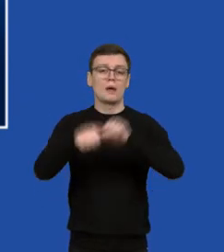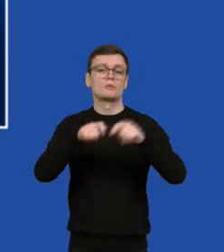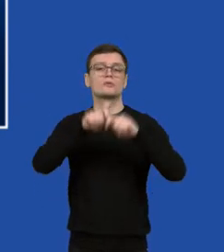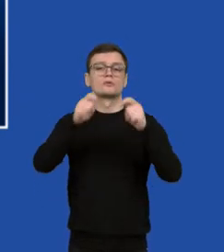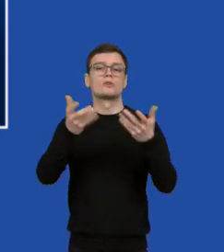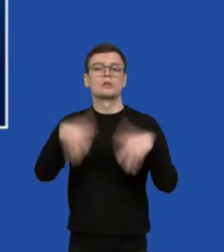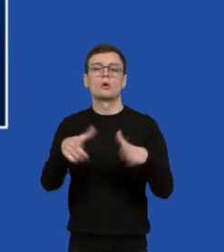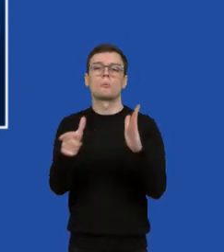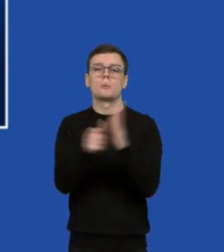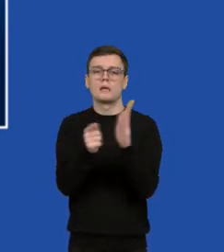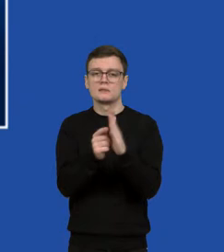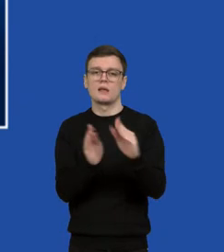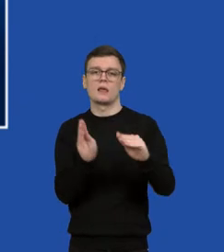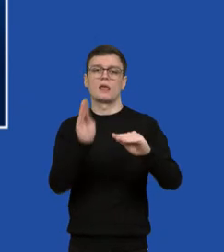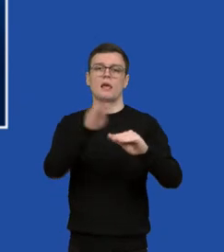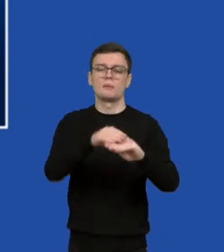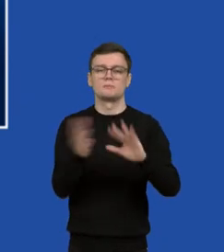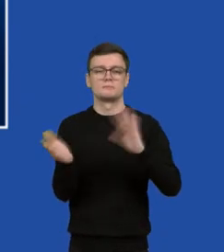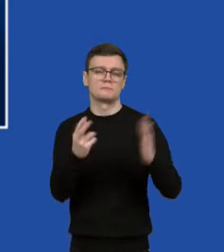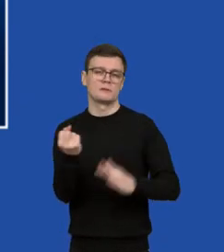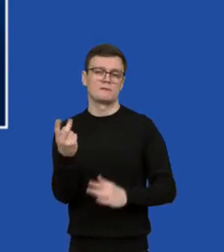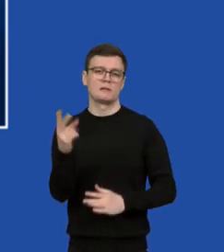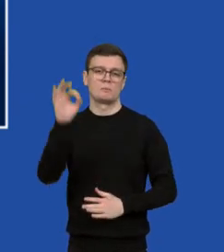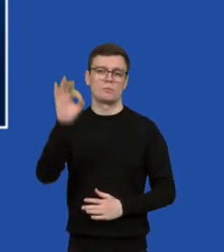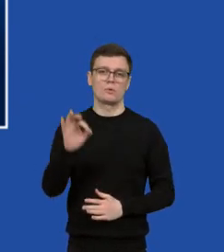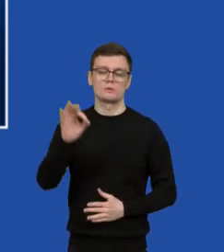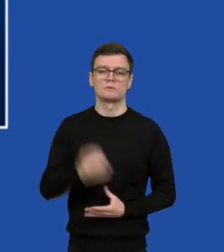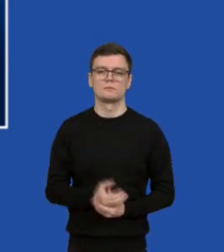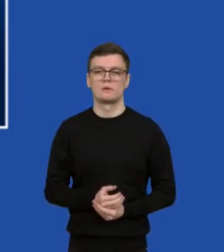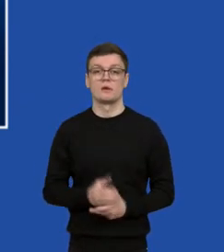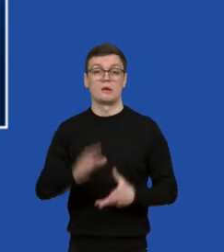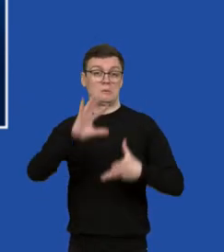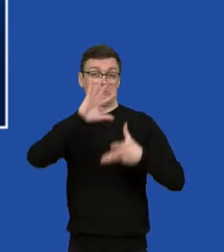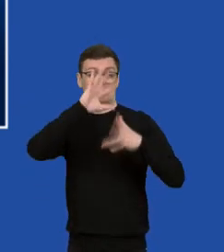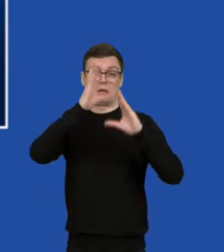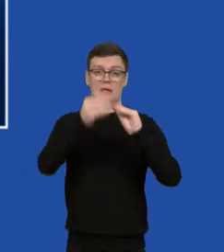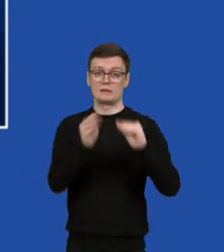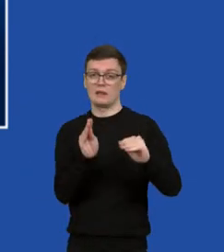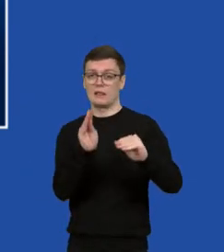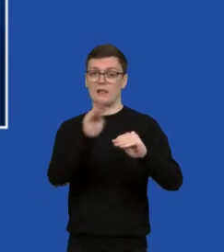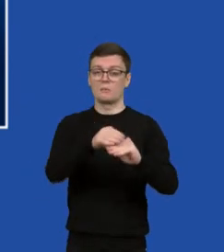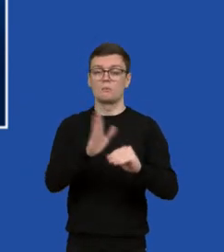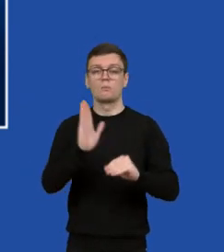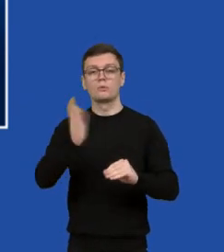yra padidintos apie 12%, todėl bendras augimas būtų apie